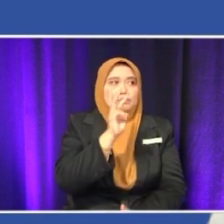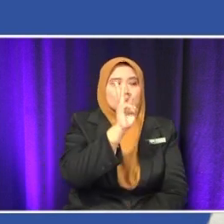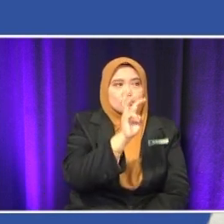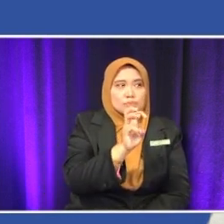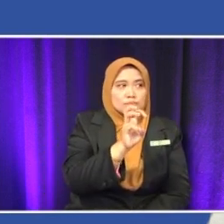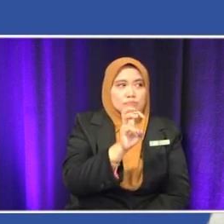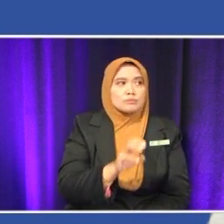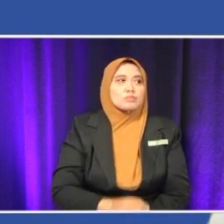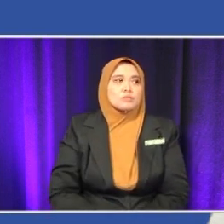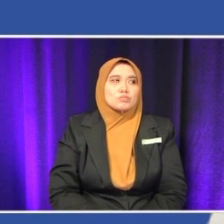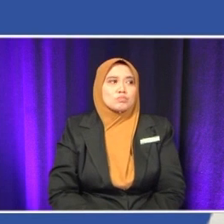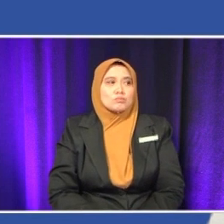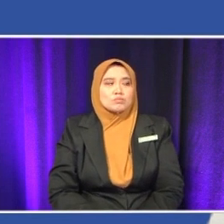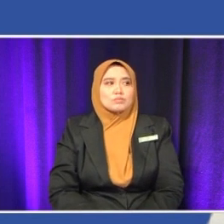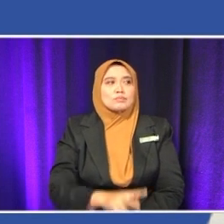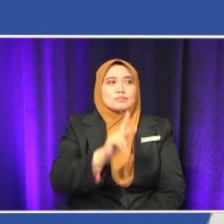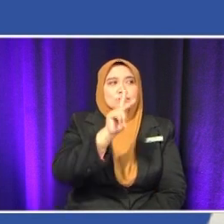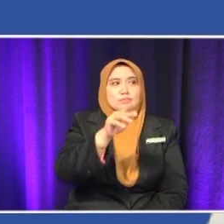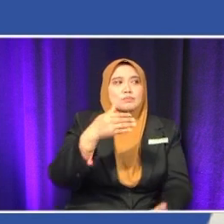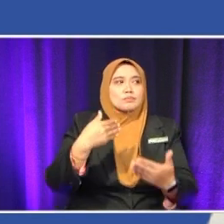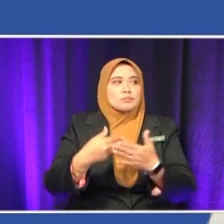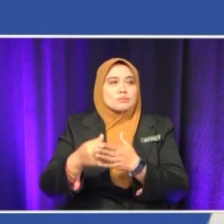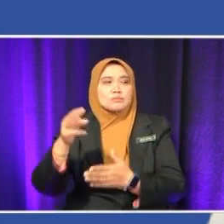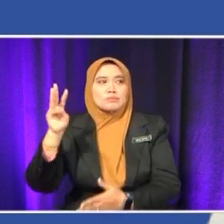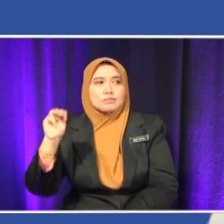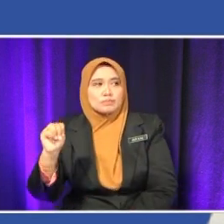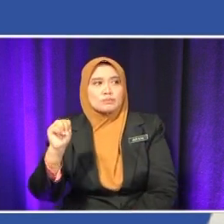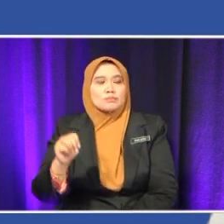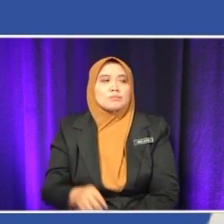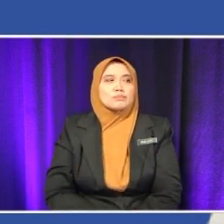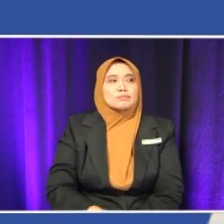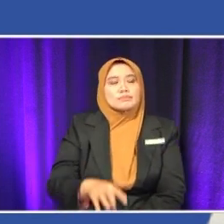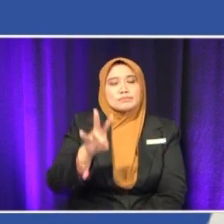adalah 370 minit. Okey. Okey. Ada tak satu lagi laluan?